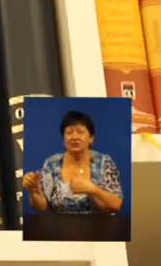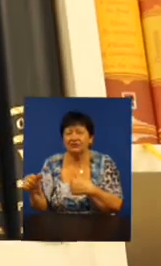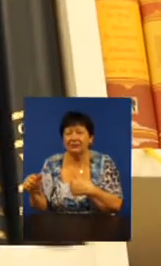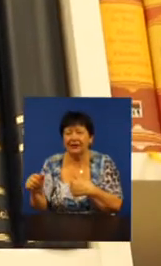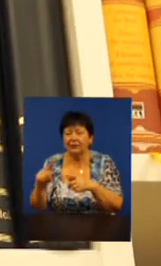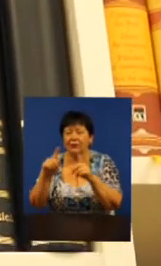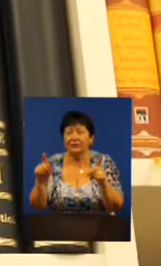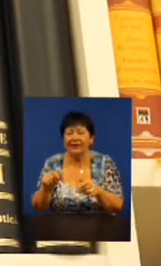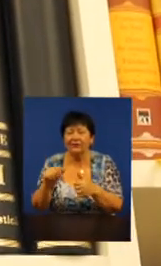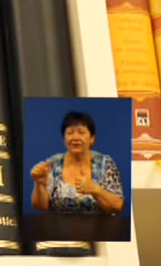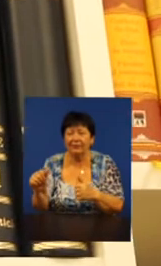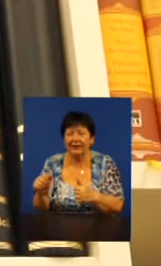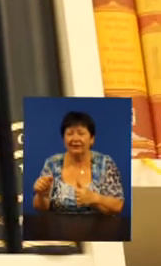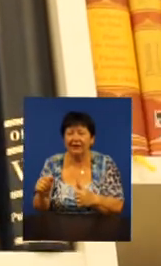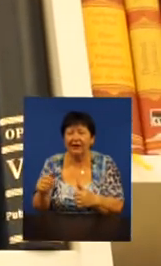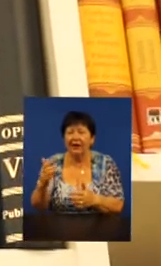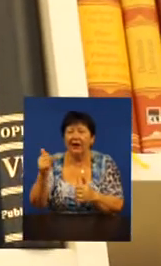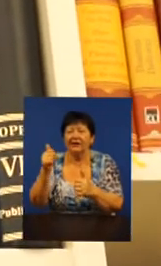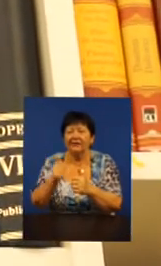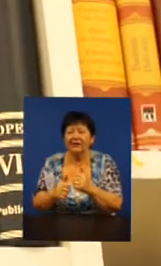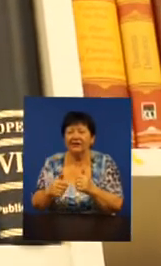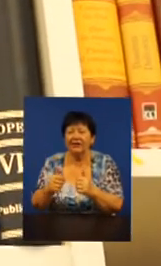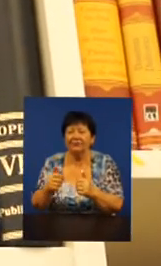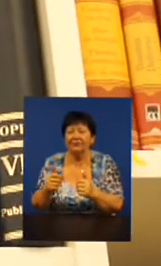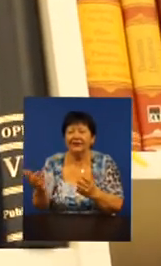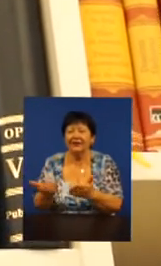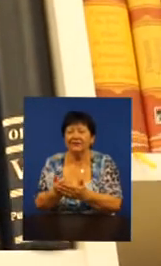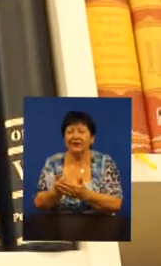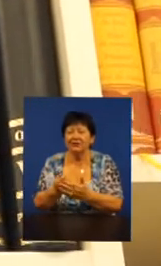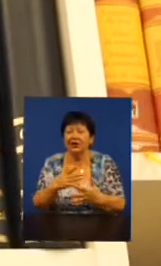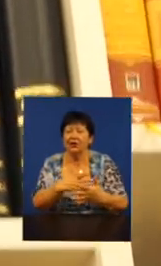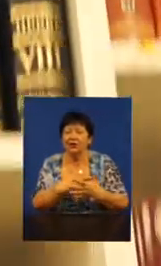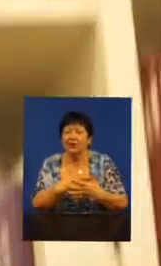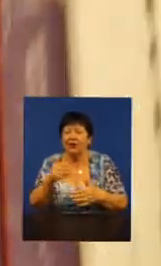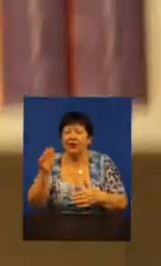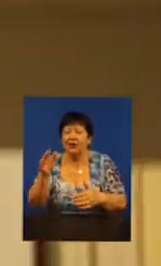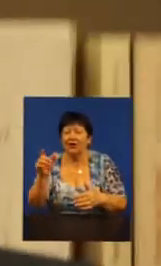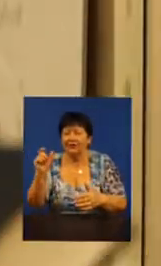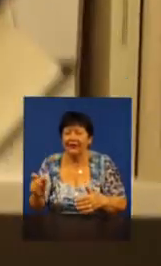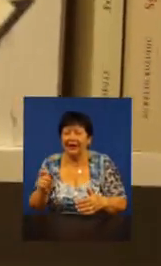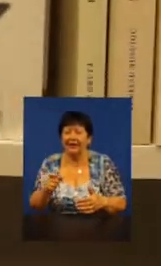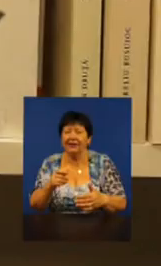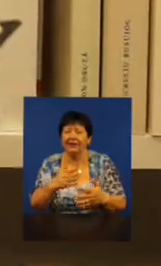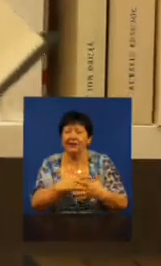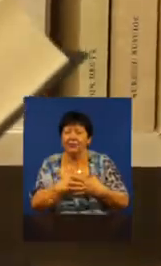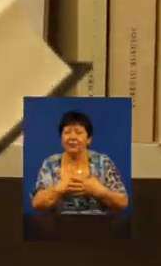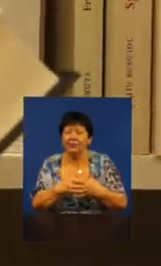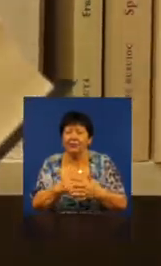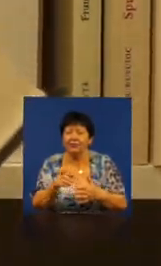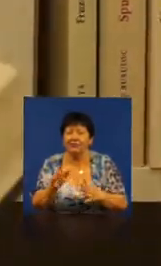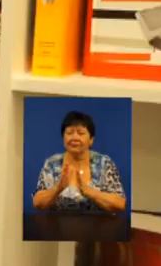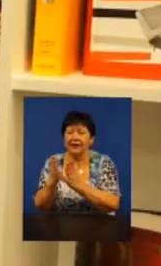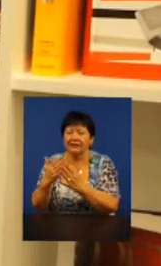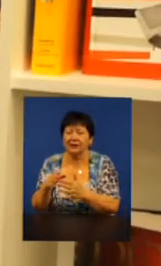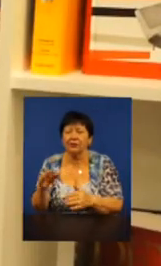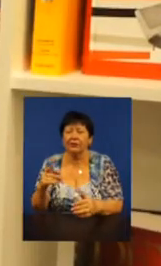parte. Găsește fiecare cumpărător, fiecare iubitor de frumos și de carte, cartea lui preferată.